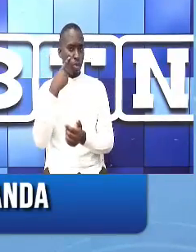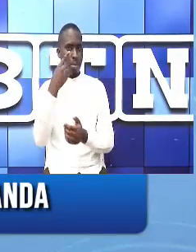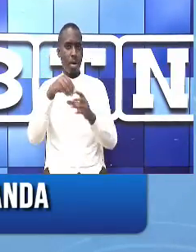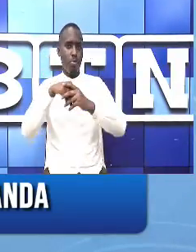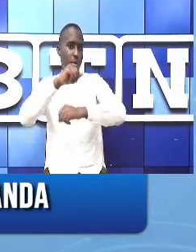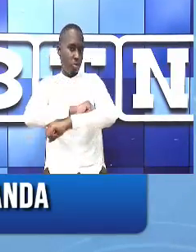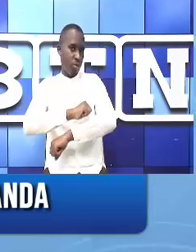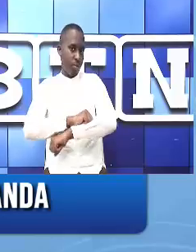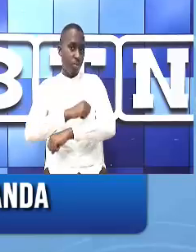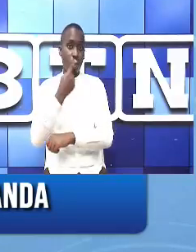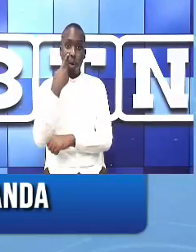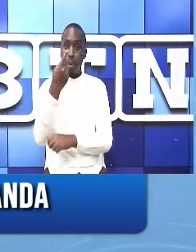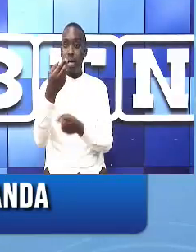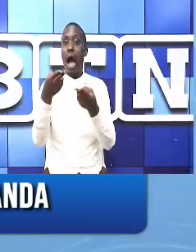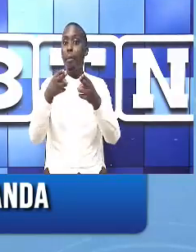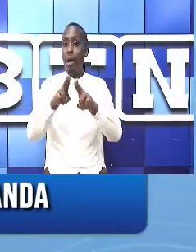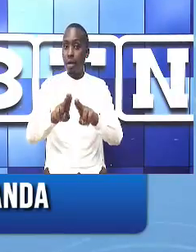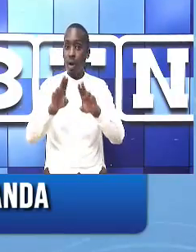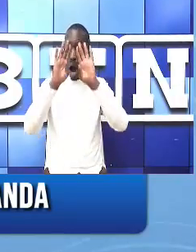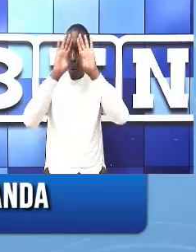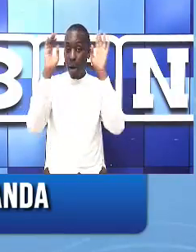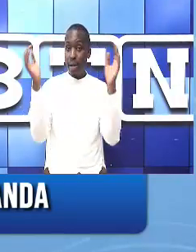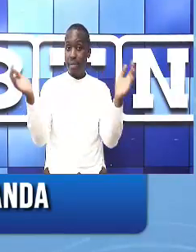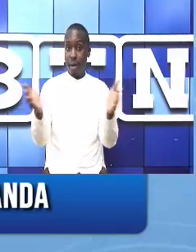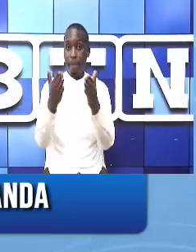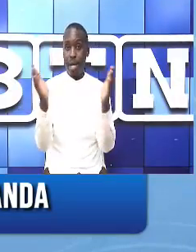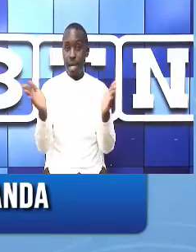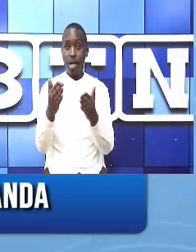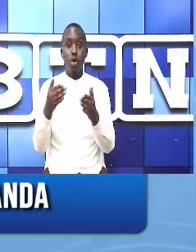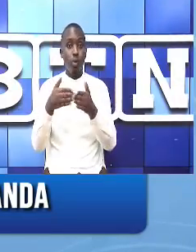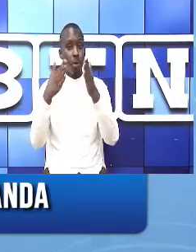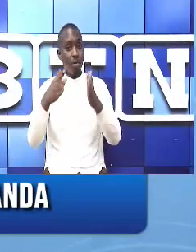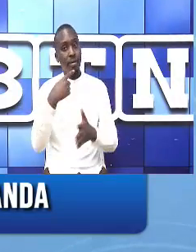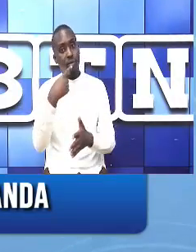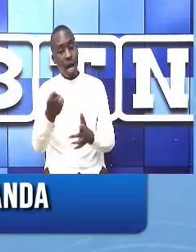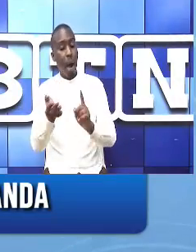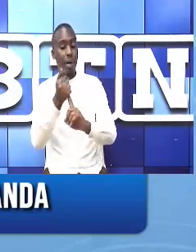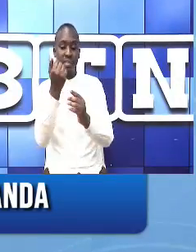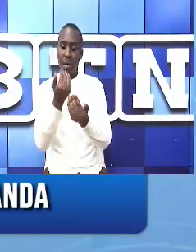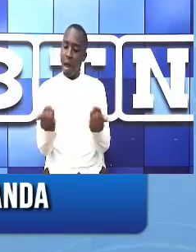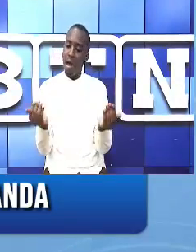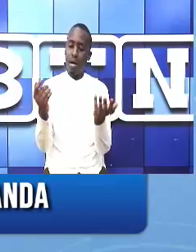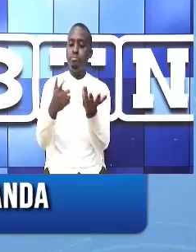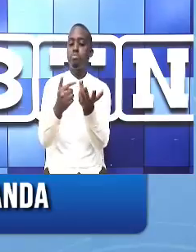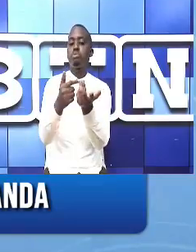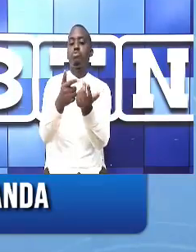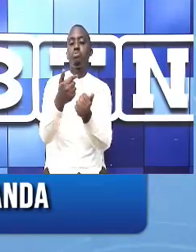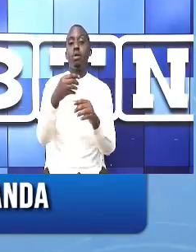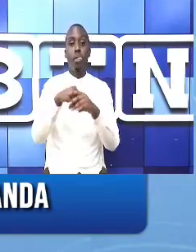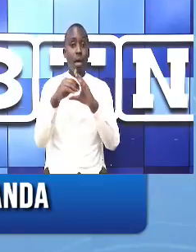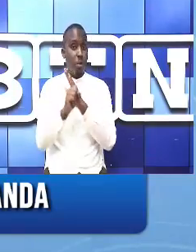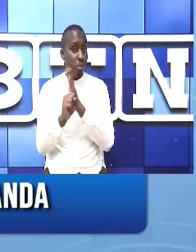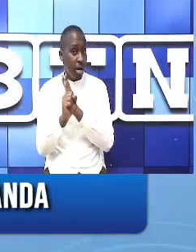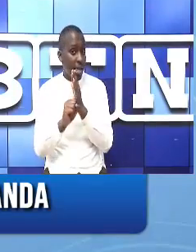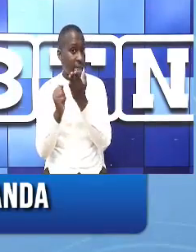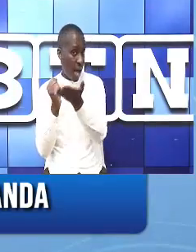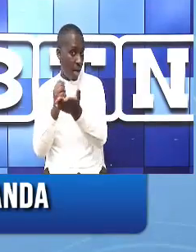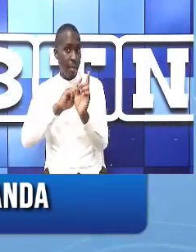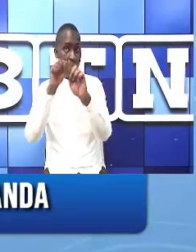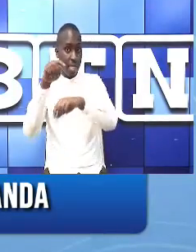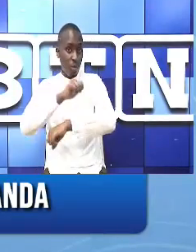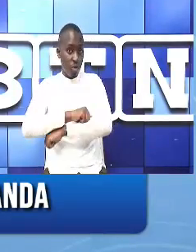mashuri ugasanga habaye awareness campaign ubuyobozi bukavuga ngo habonetse abana banaba mu murenge uyu n'uyu bagiye ku ishuri